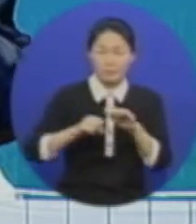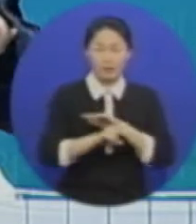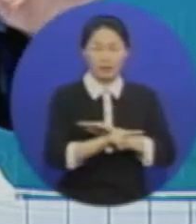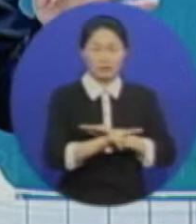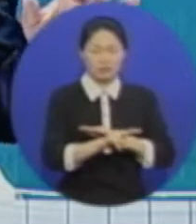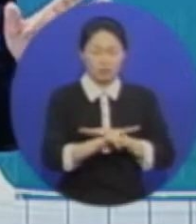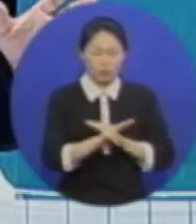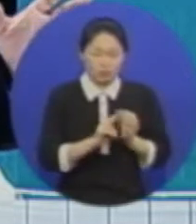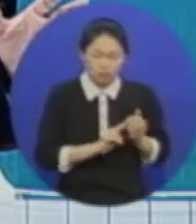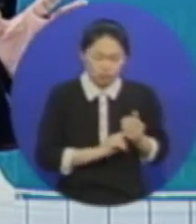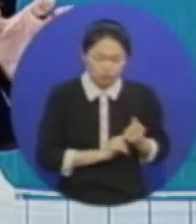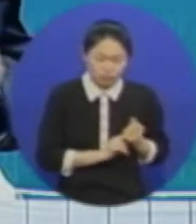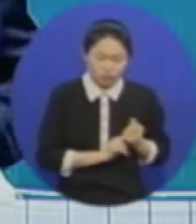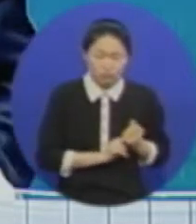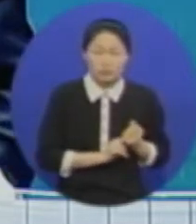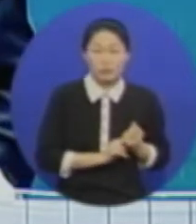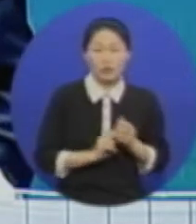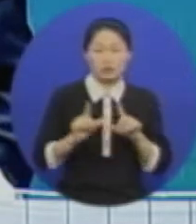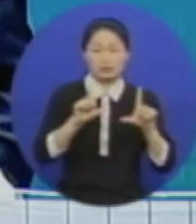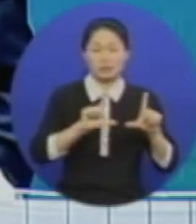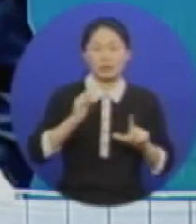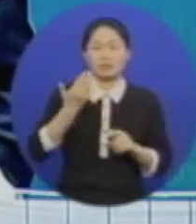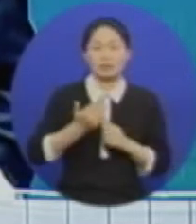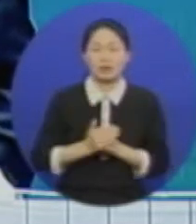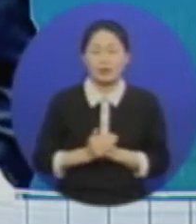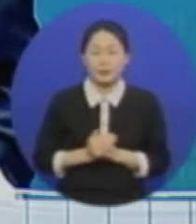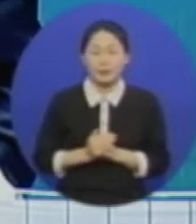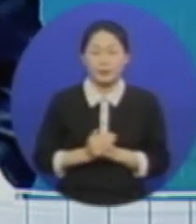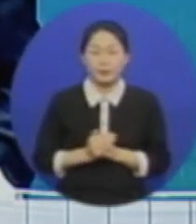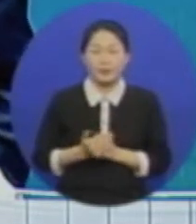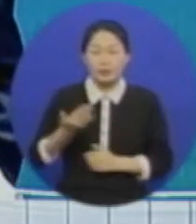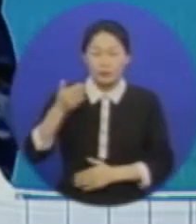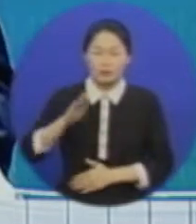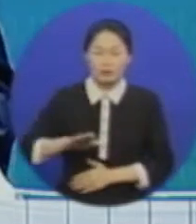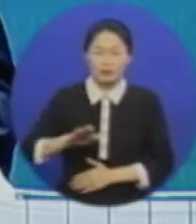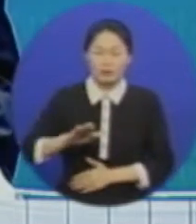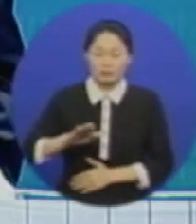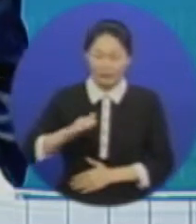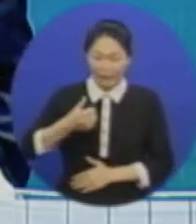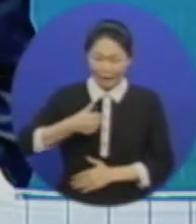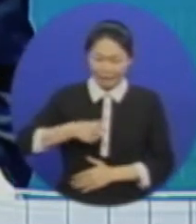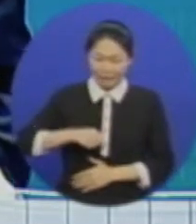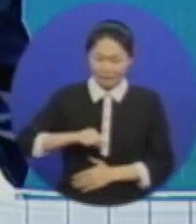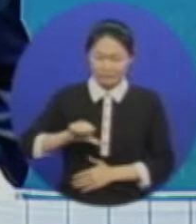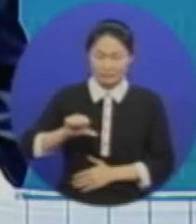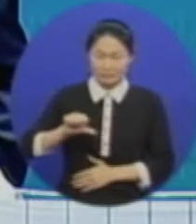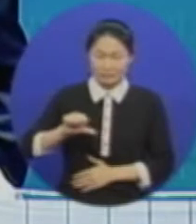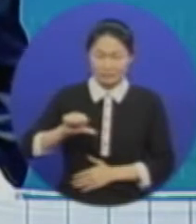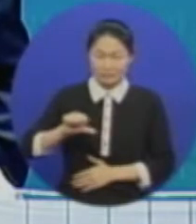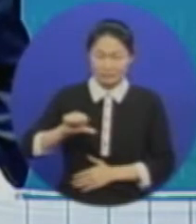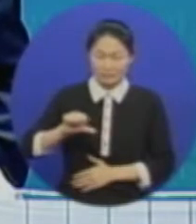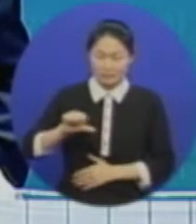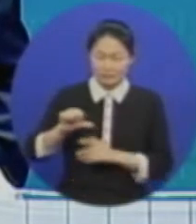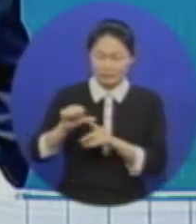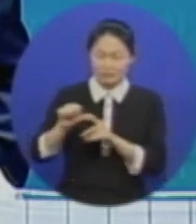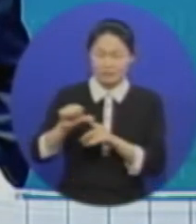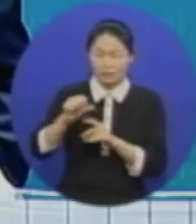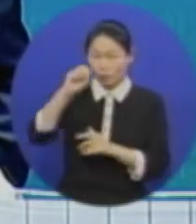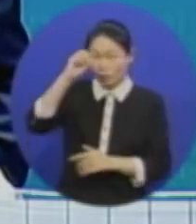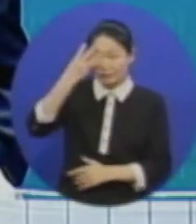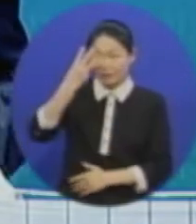숨어 지내게 됩니다 그런데 그 아들이 고상 이었는데